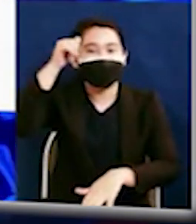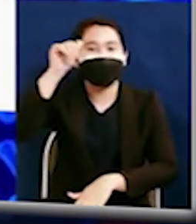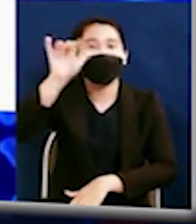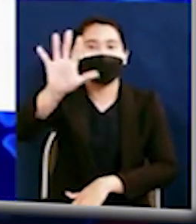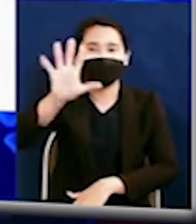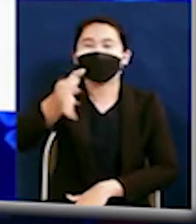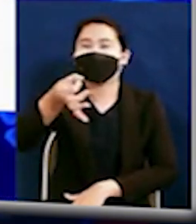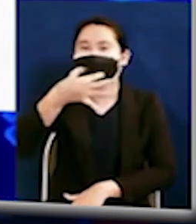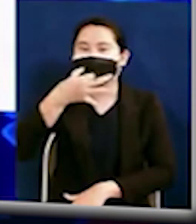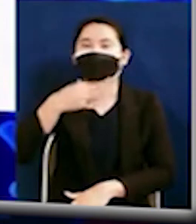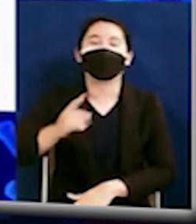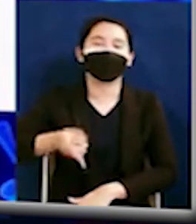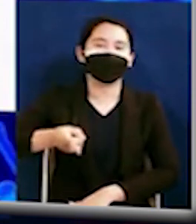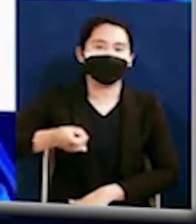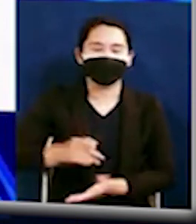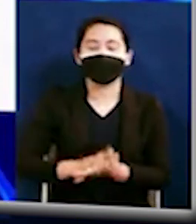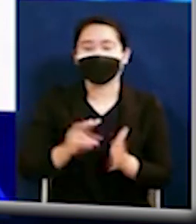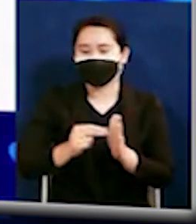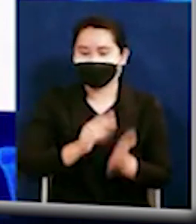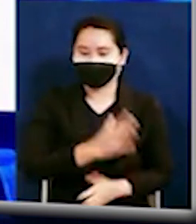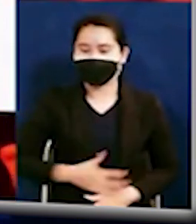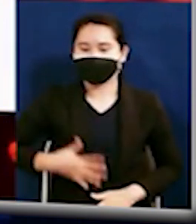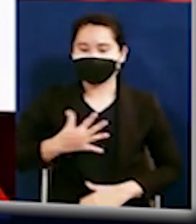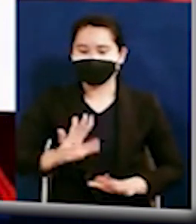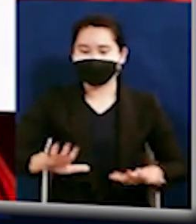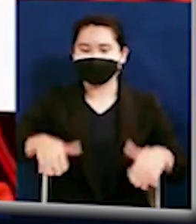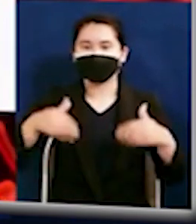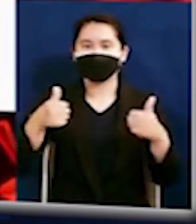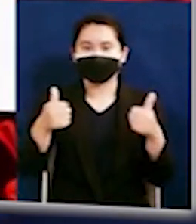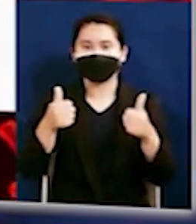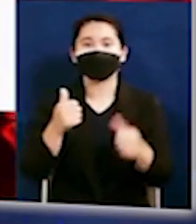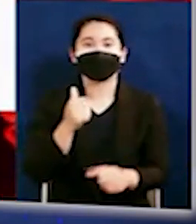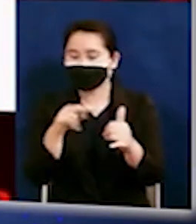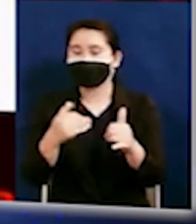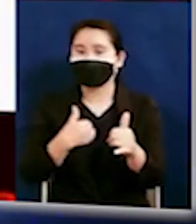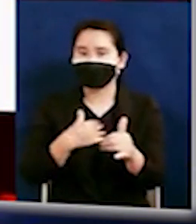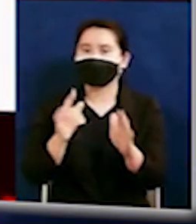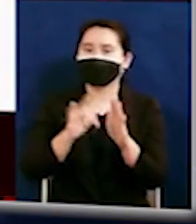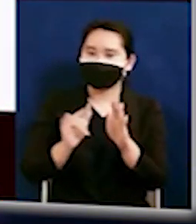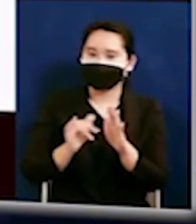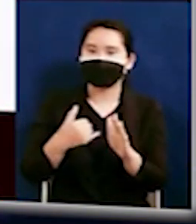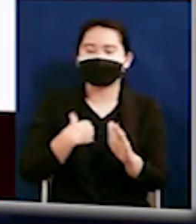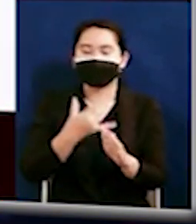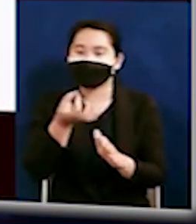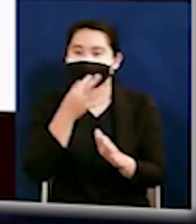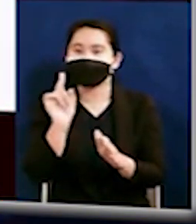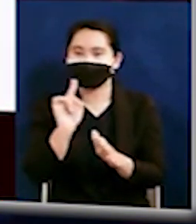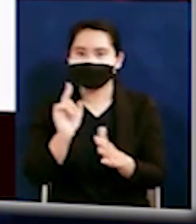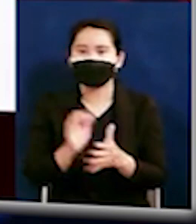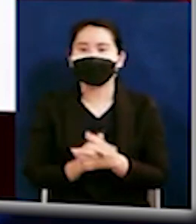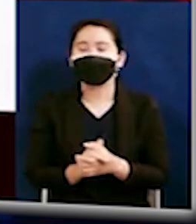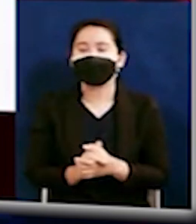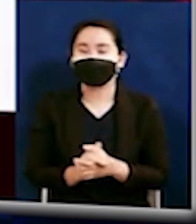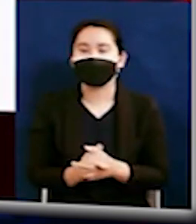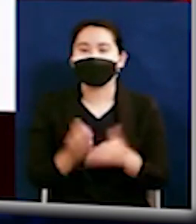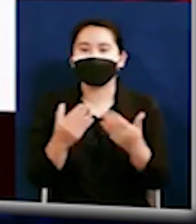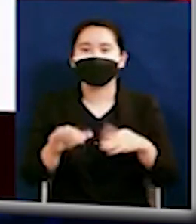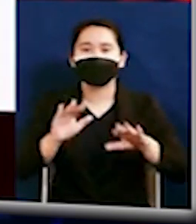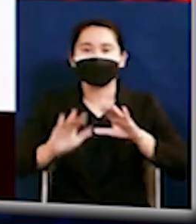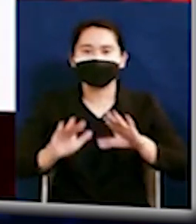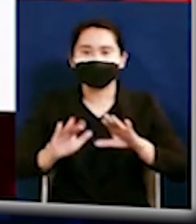แน่ๆนะหลายประเทศบอกว่าน้อยกว่าด้วยซ้ำไปส่วนยาที่ใช้รักษ